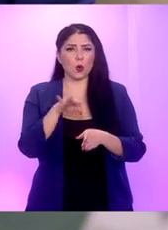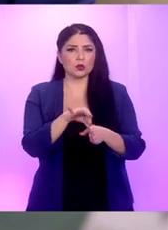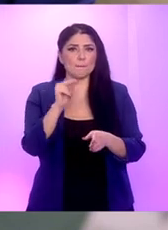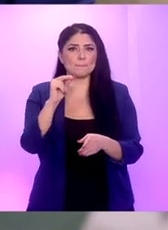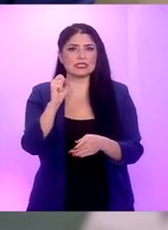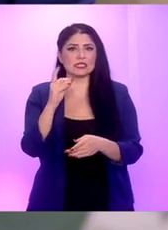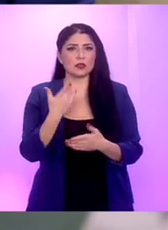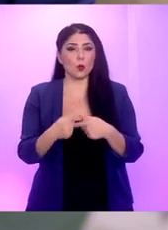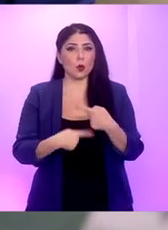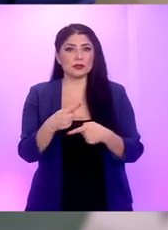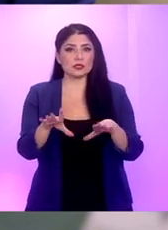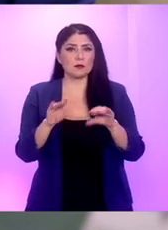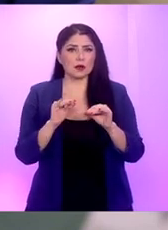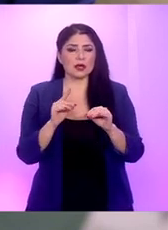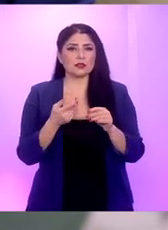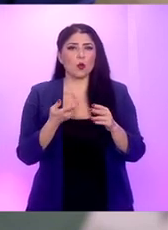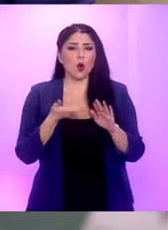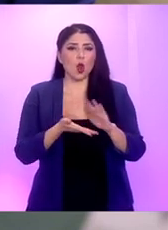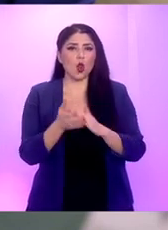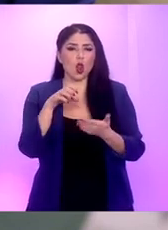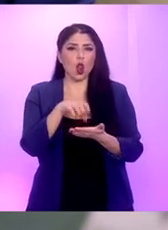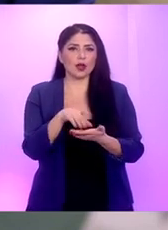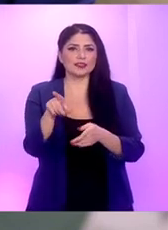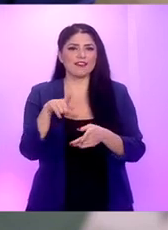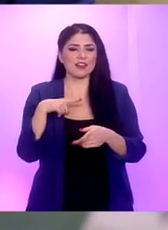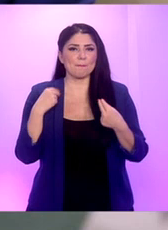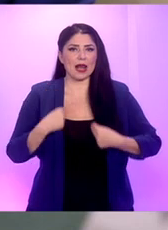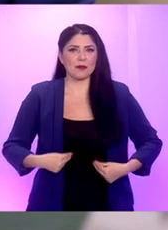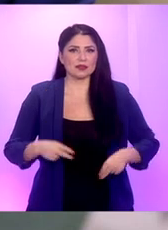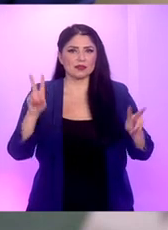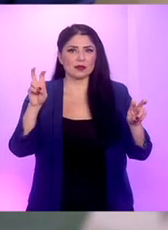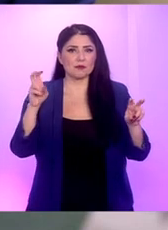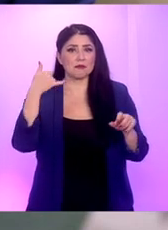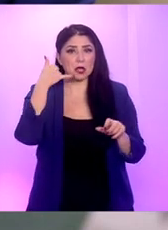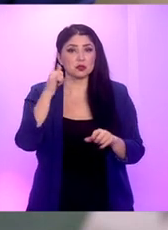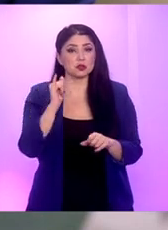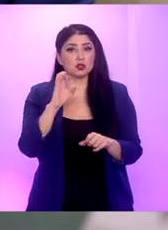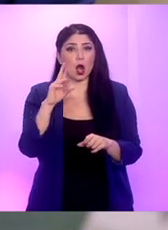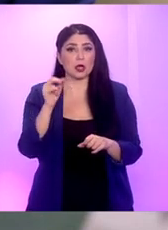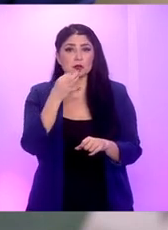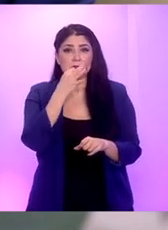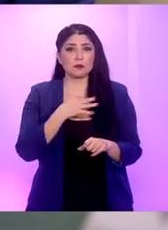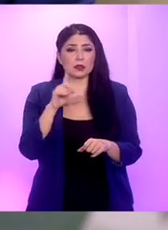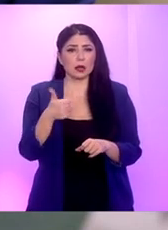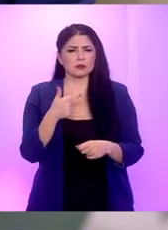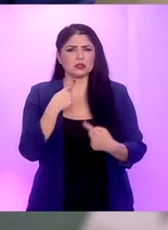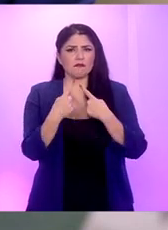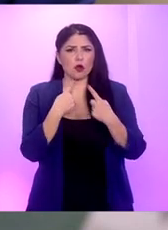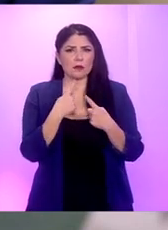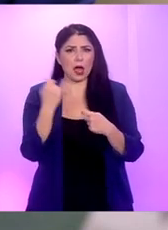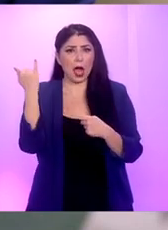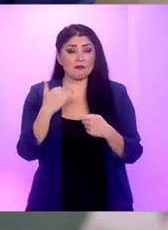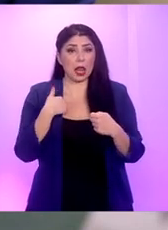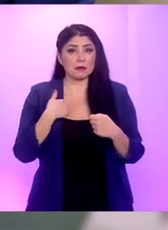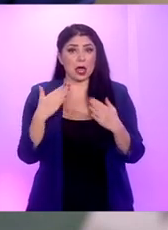de la șefia PSD, urmând să primească, în schimb, un loc de parlamentar. Citez, m-a sunat și Ciolacu și mi-a spus că trebuie să vorbim. A venit